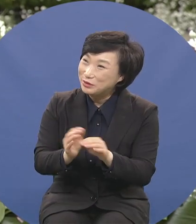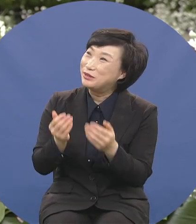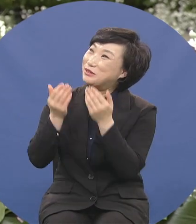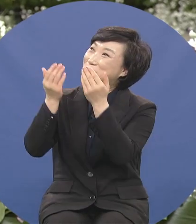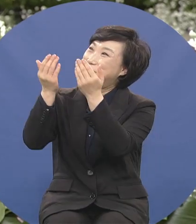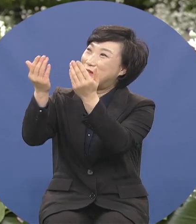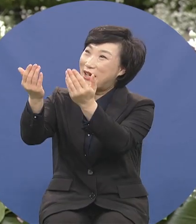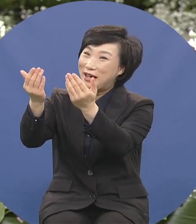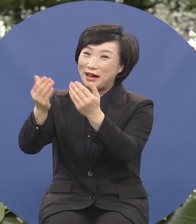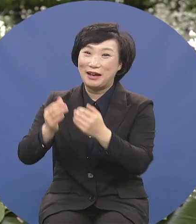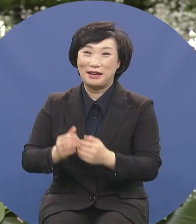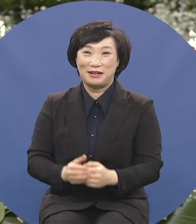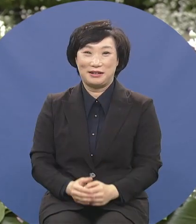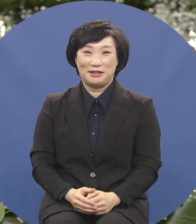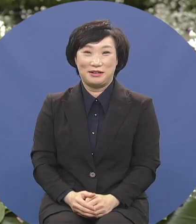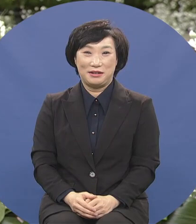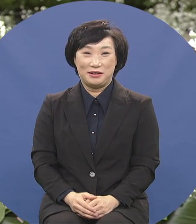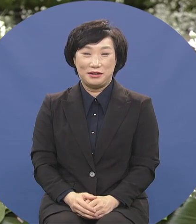남겨왔나이다.